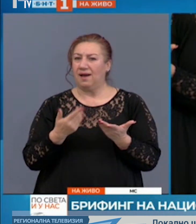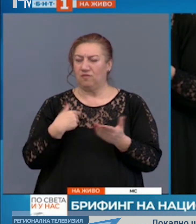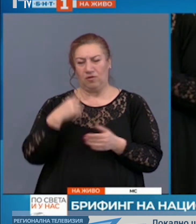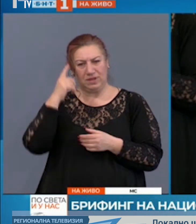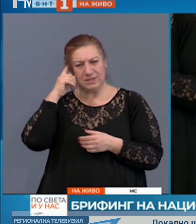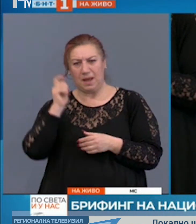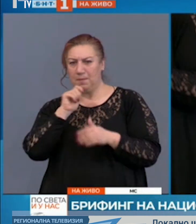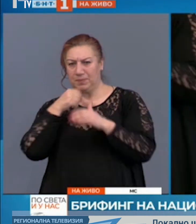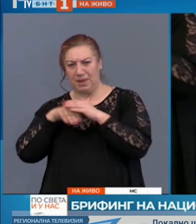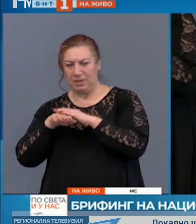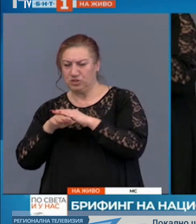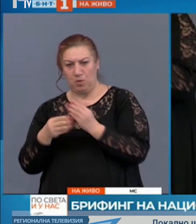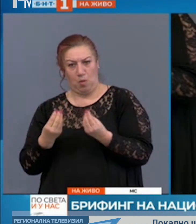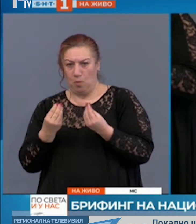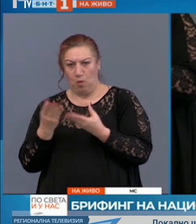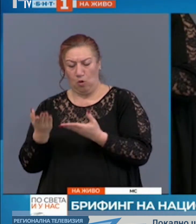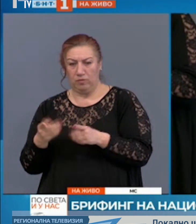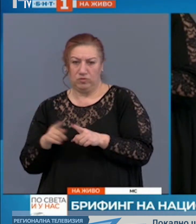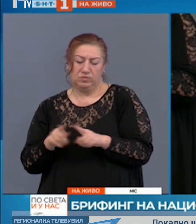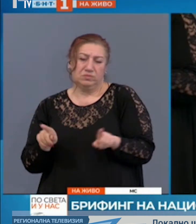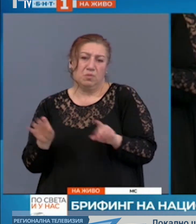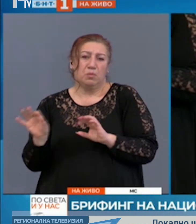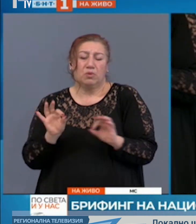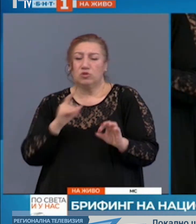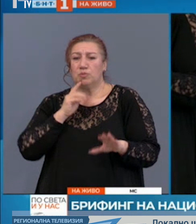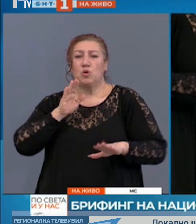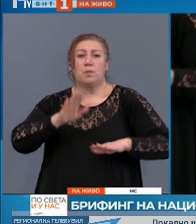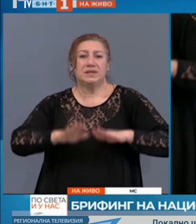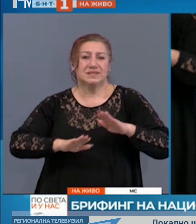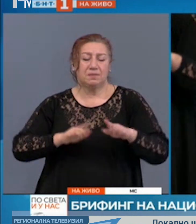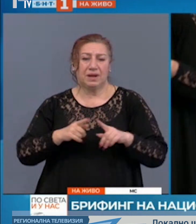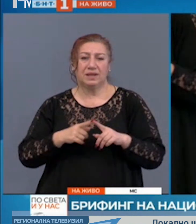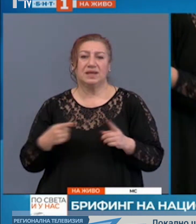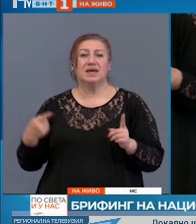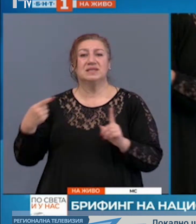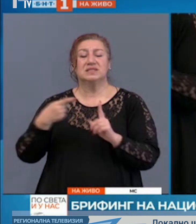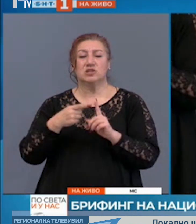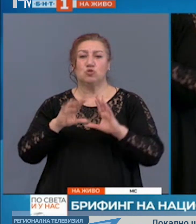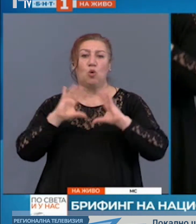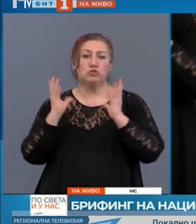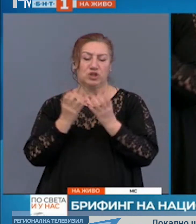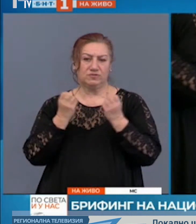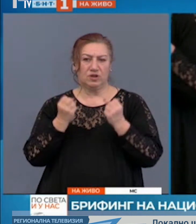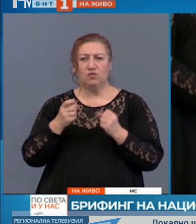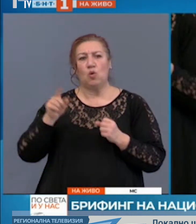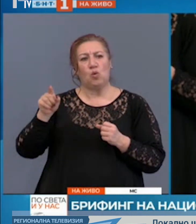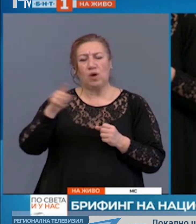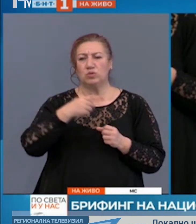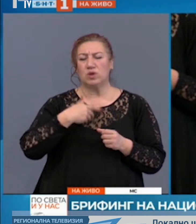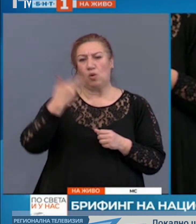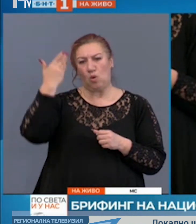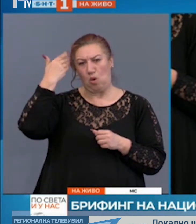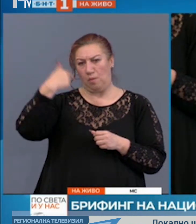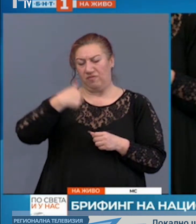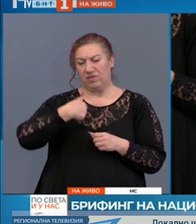не ги кажем. Дали няма да е престъпление срещу общественото здраве? Така че, когато някой ни обвинява в създаване на страх и